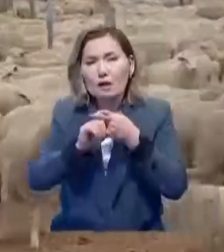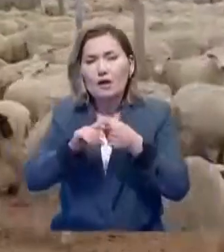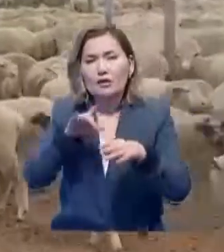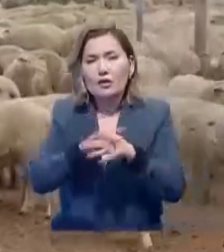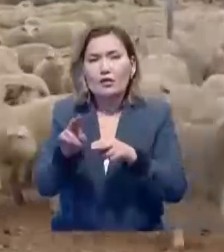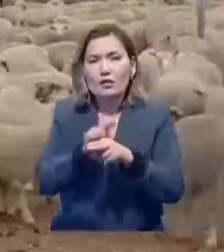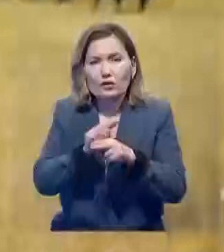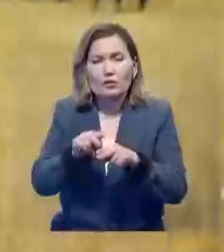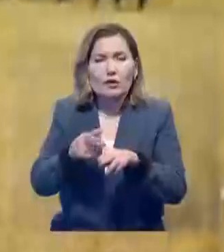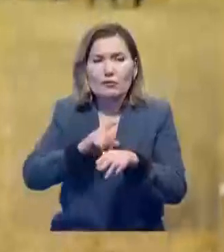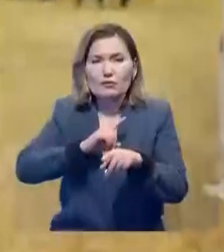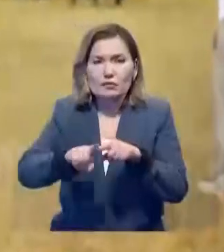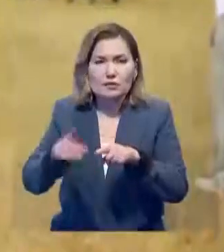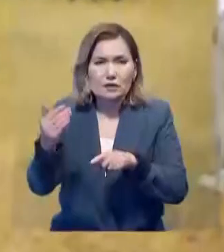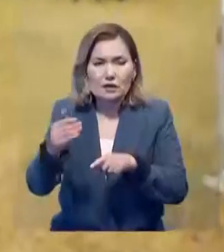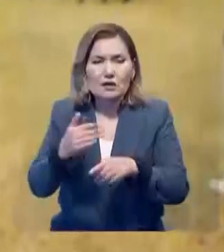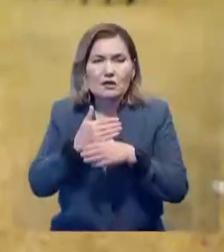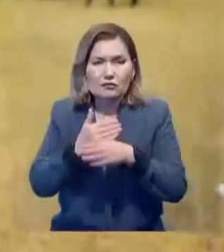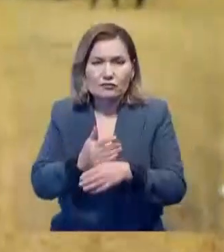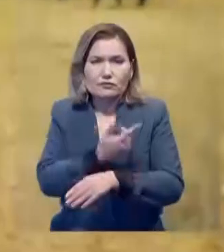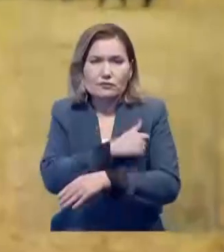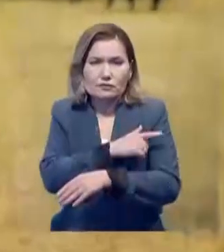оңай оқшаулауға болады.